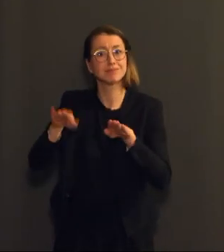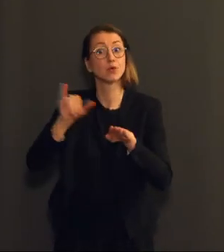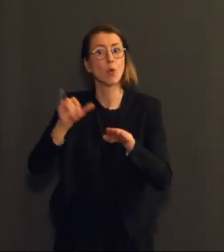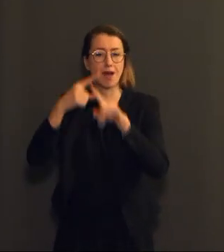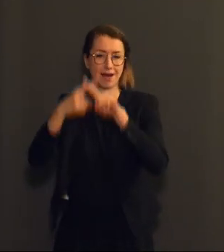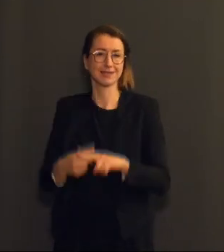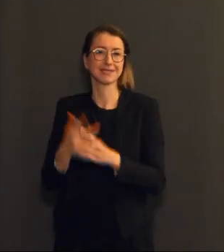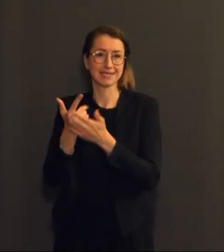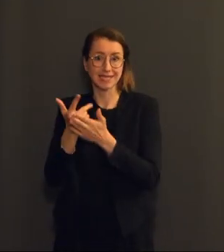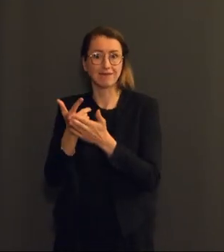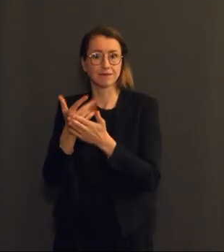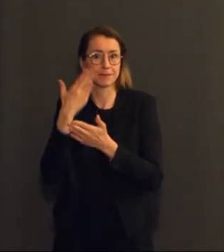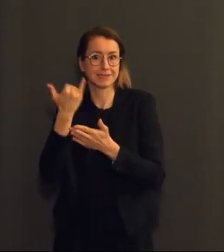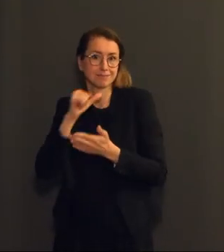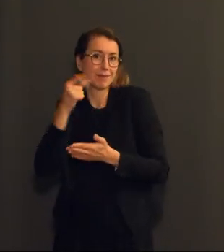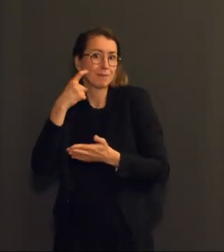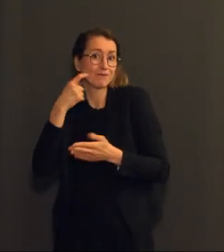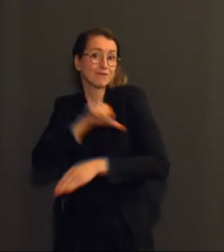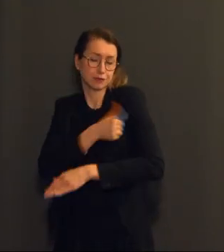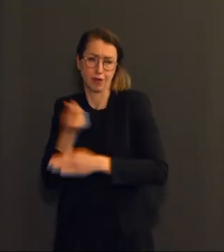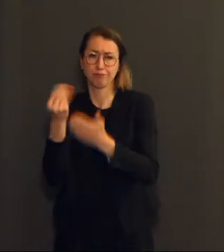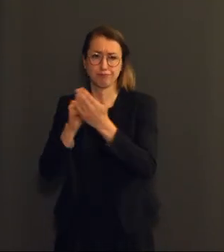Le site s'appelle